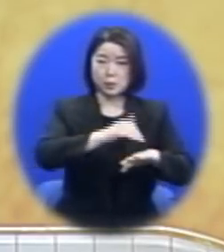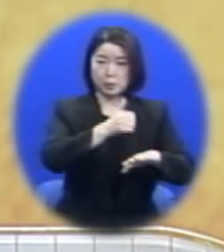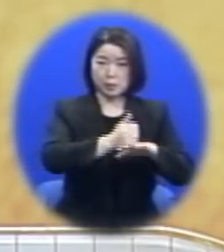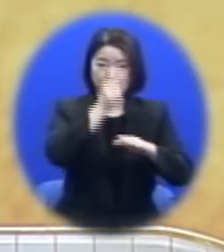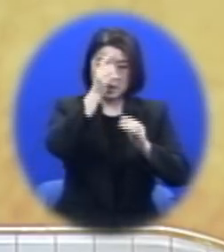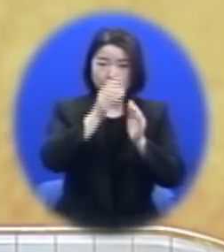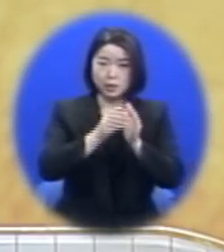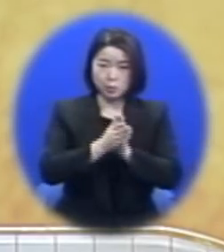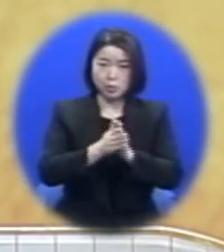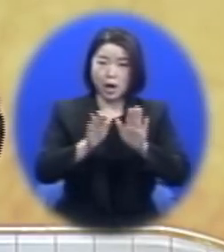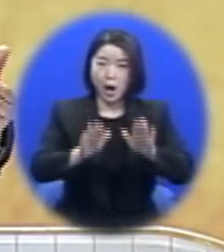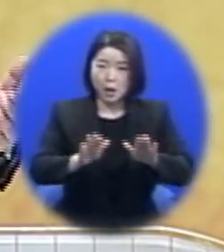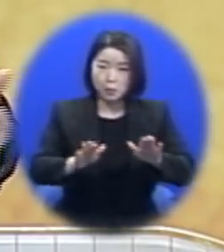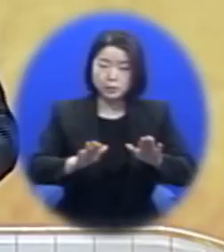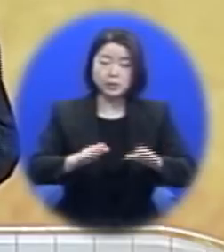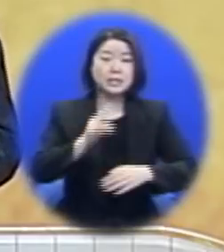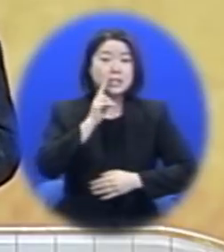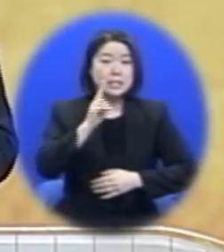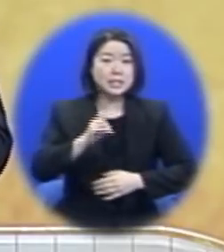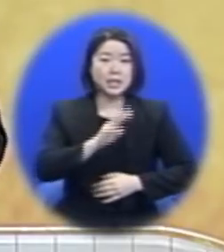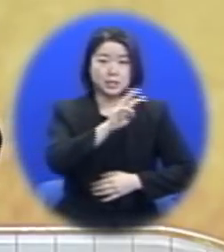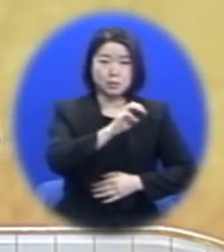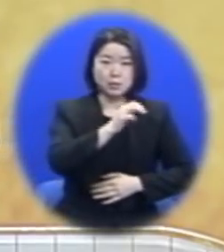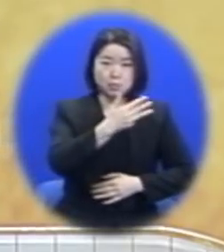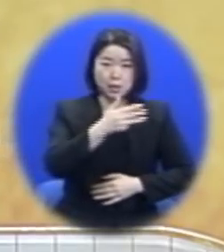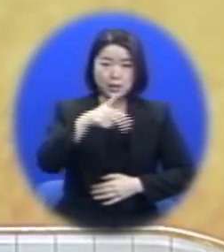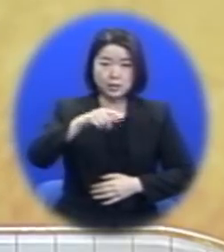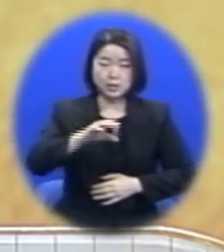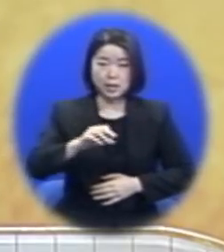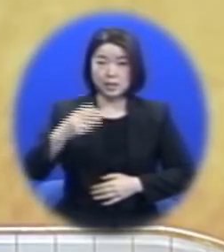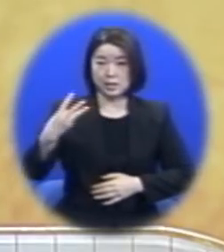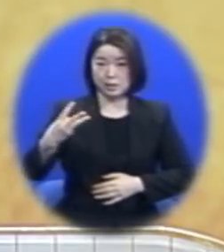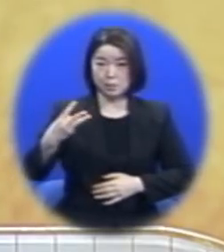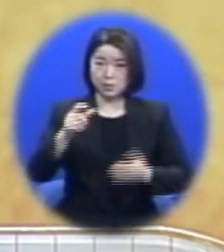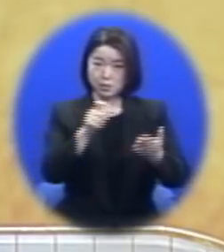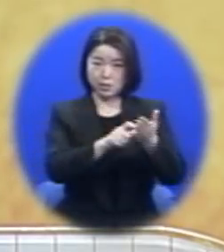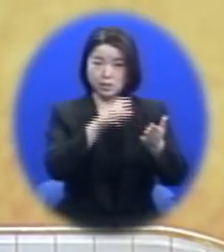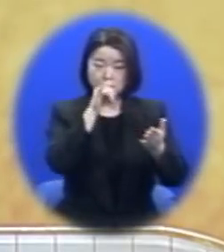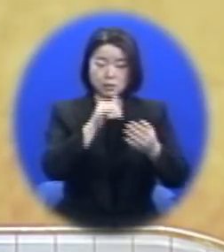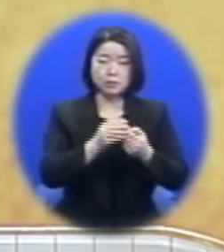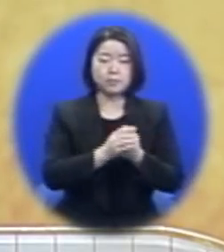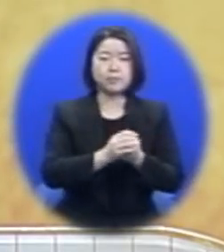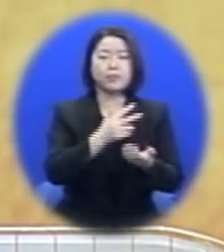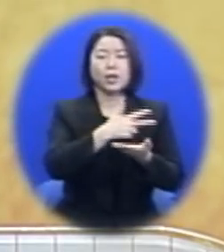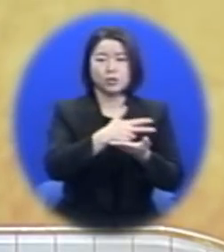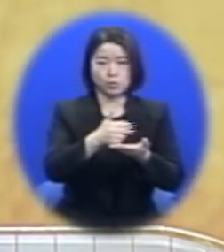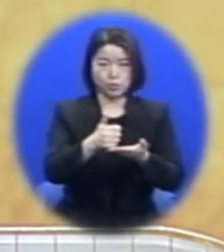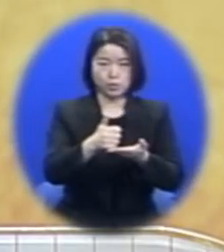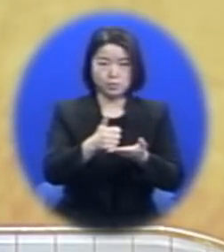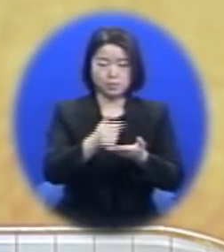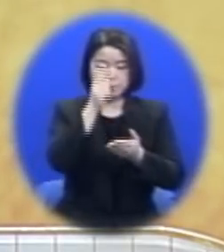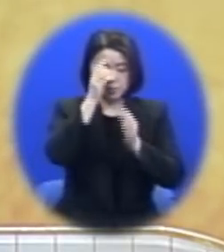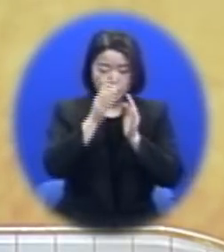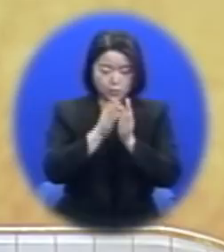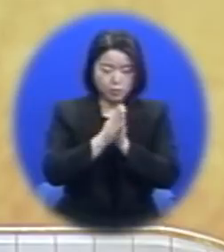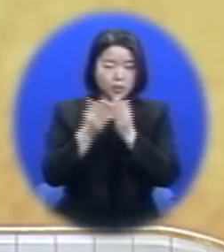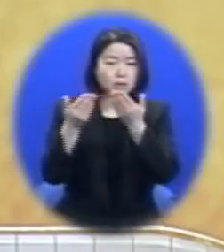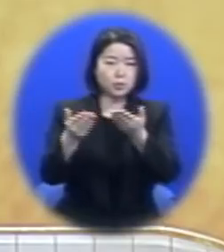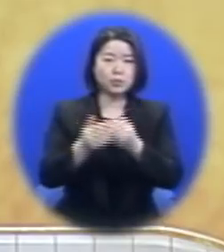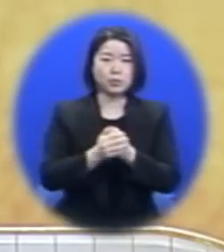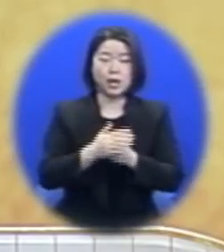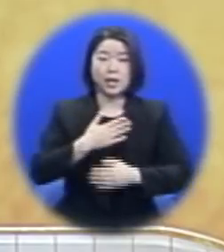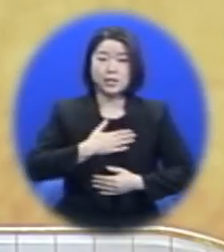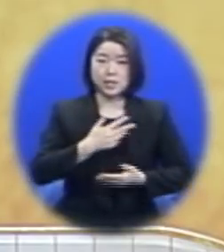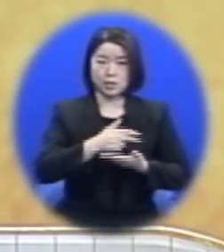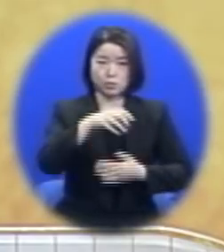오늘 이사야 38장 3절에 나옵니다. 주님께 빕니다. 제가 주님